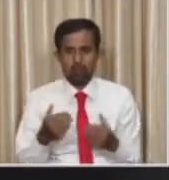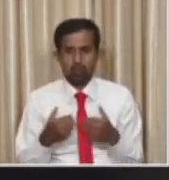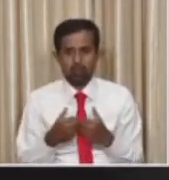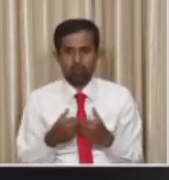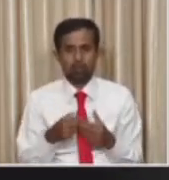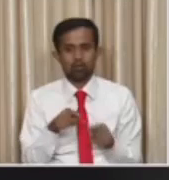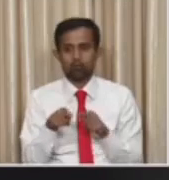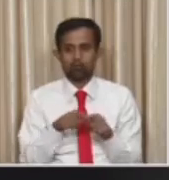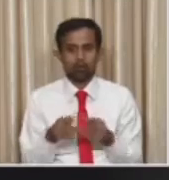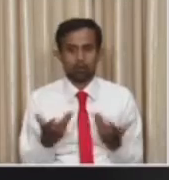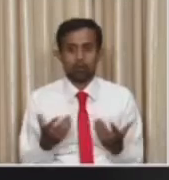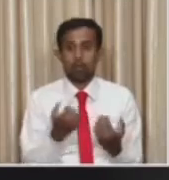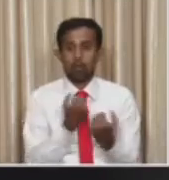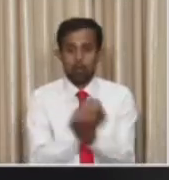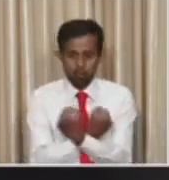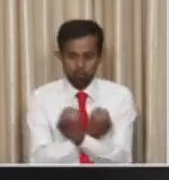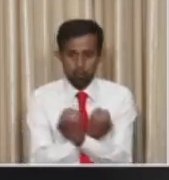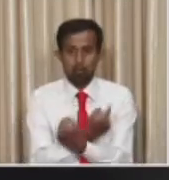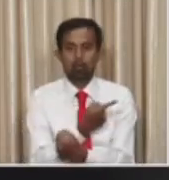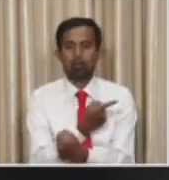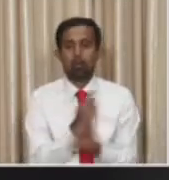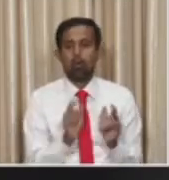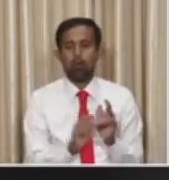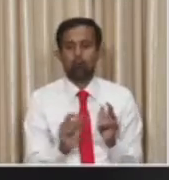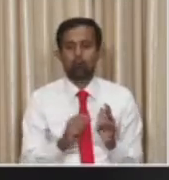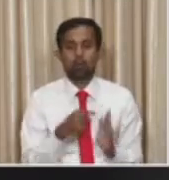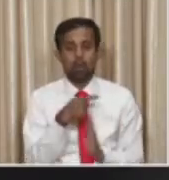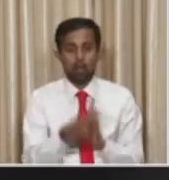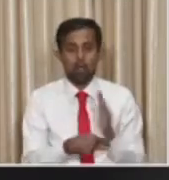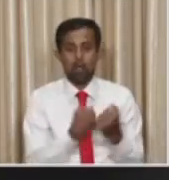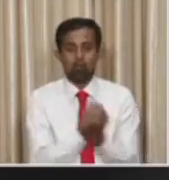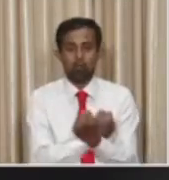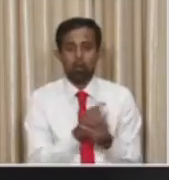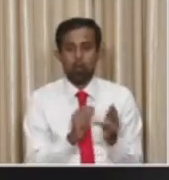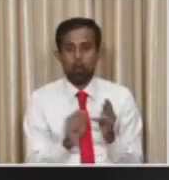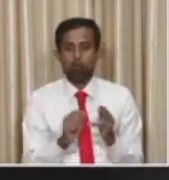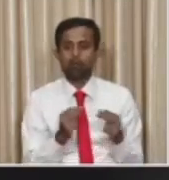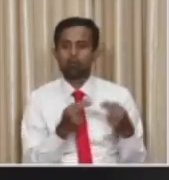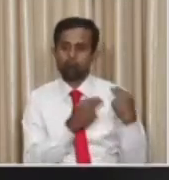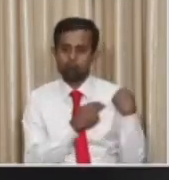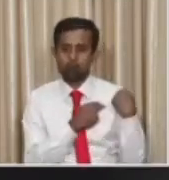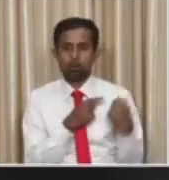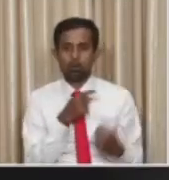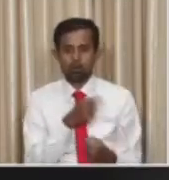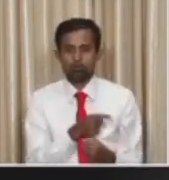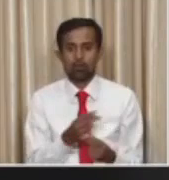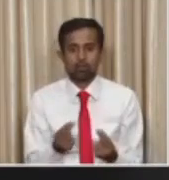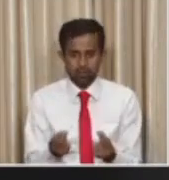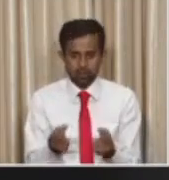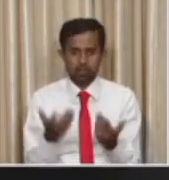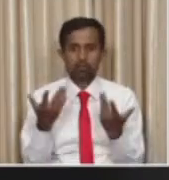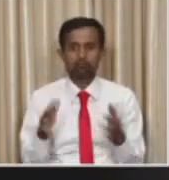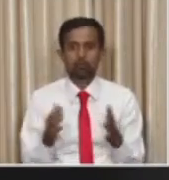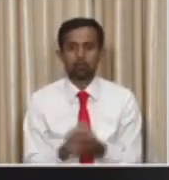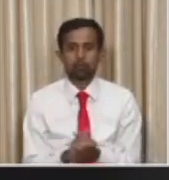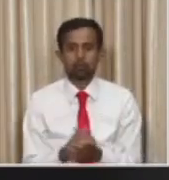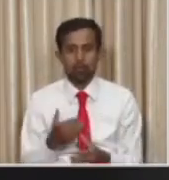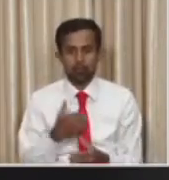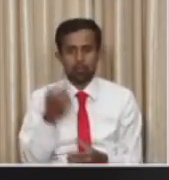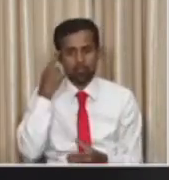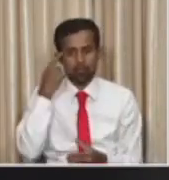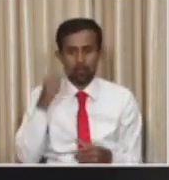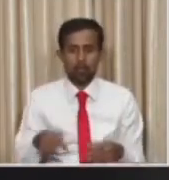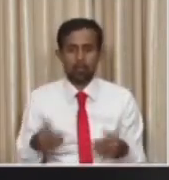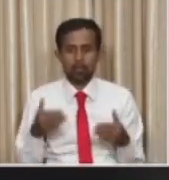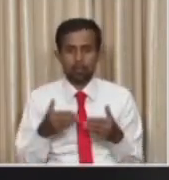ඒක එහෙම නෙමෙයි. පොලිසියත් පොලිසිය ශ්‍රී ලංකා පොලිසියේ වගකීමක් තියෙනවා මේවා ඉක්මනින් ඉවර කරන්න. අපි දන්නවා දැන්